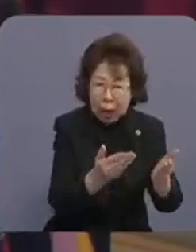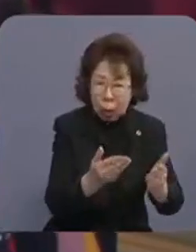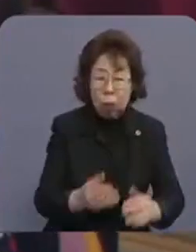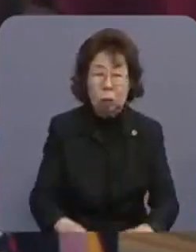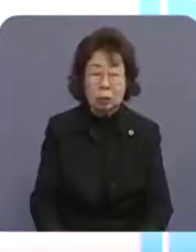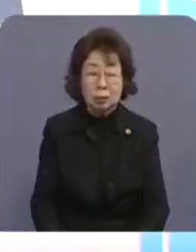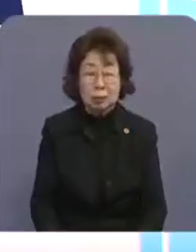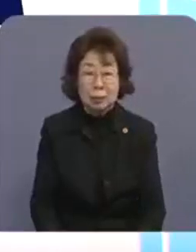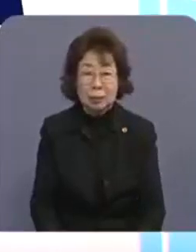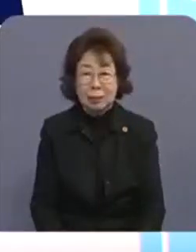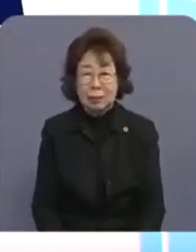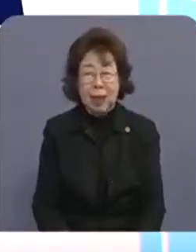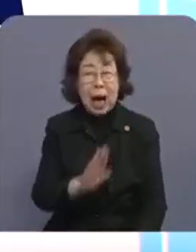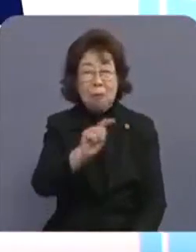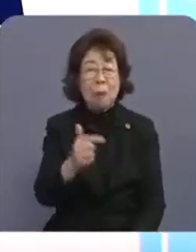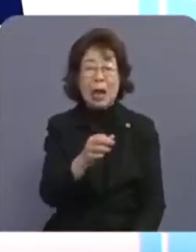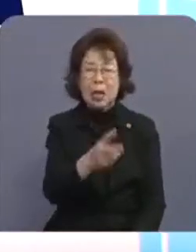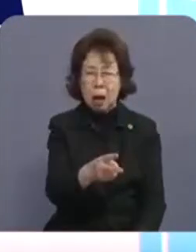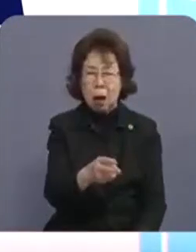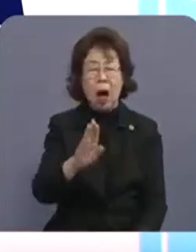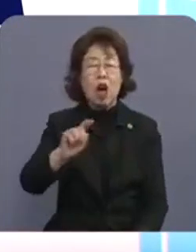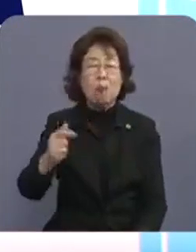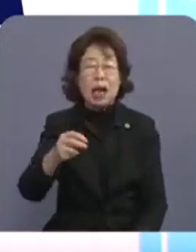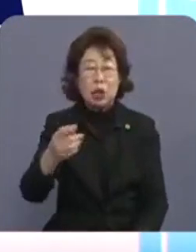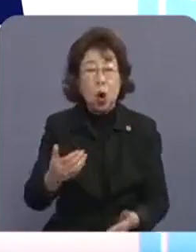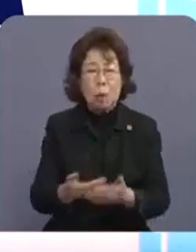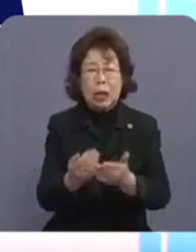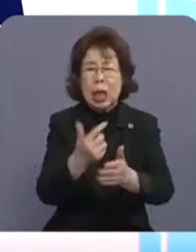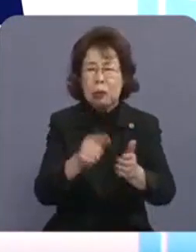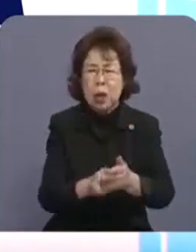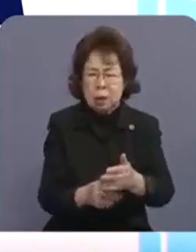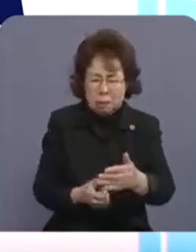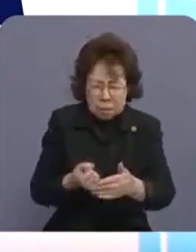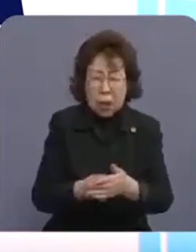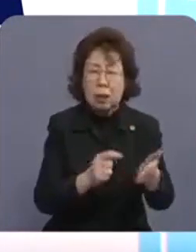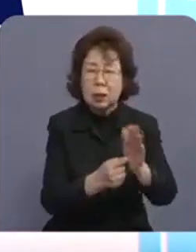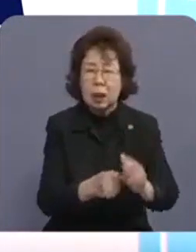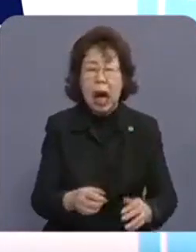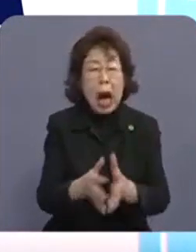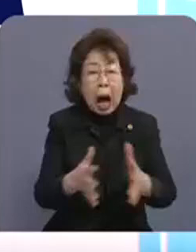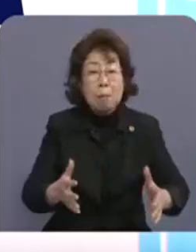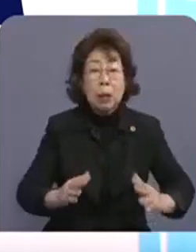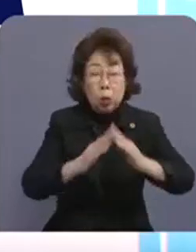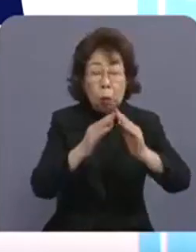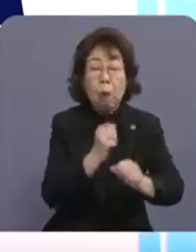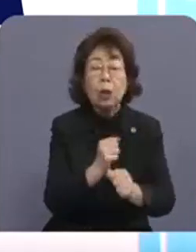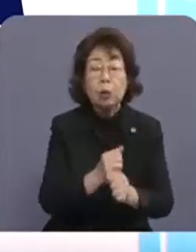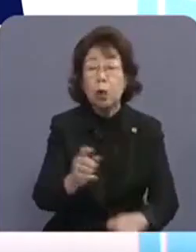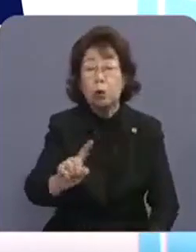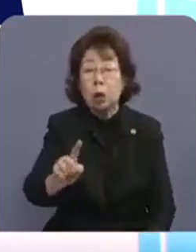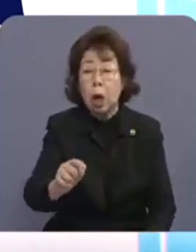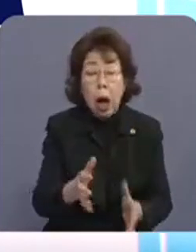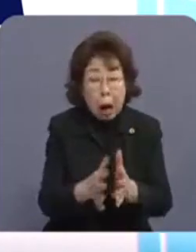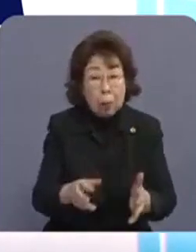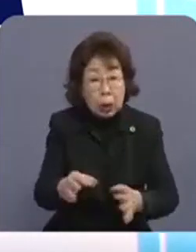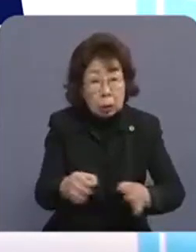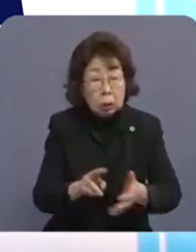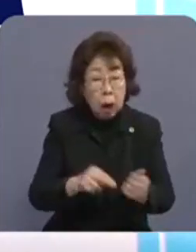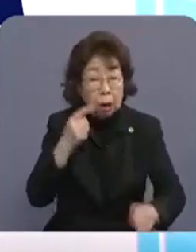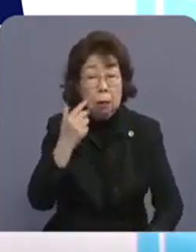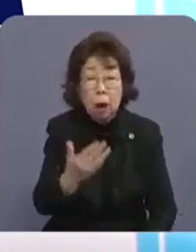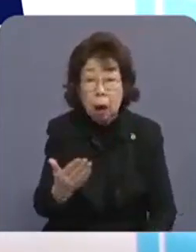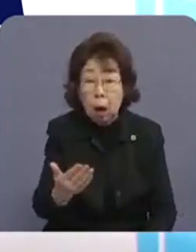밝혔습니다 반동과 반송이 발전할 수 있는 결정적 계기인 아파트으로 또 만들어 가지고 아파트 장사하는